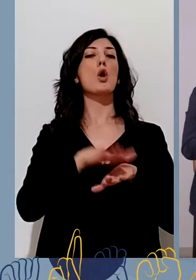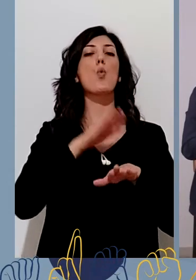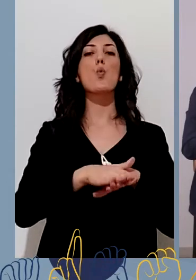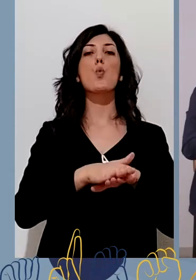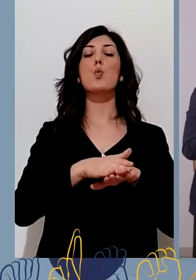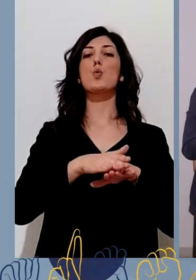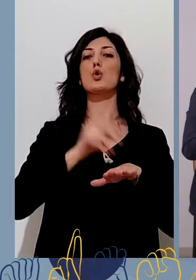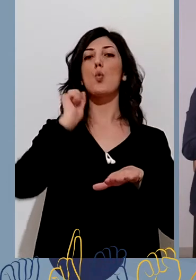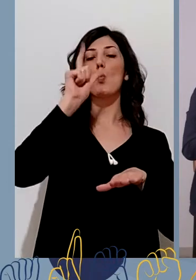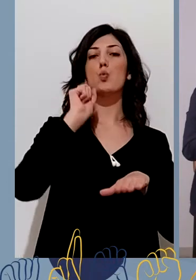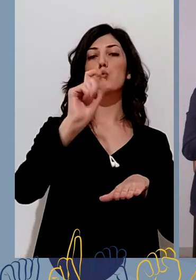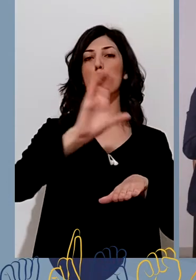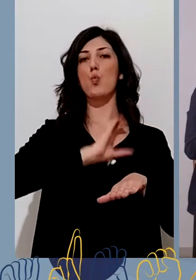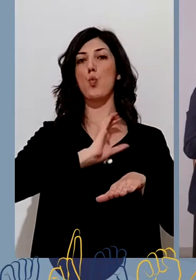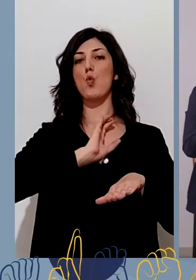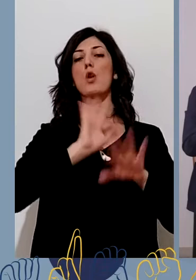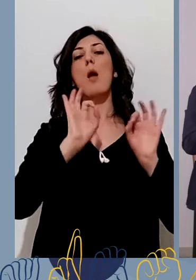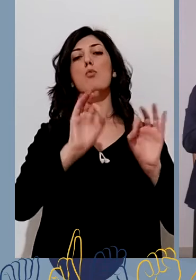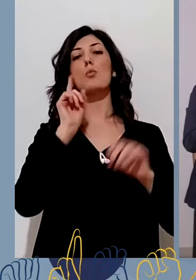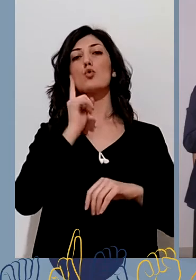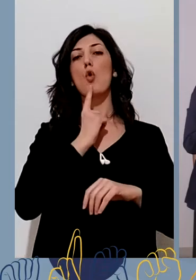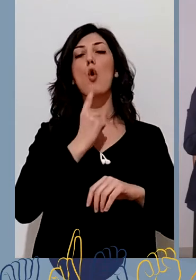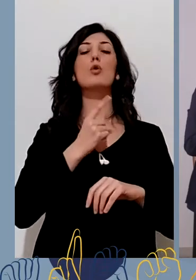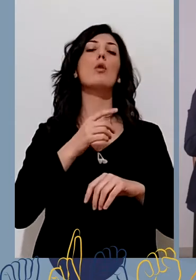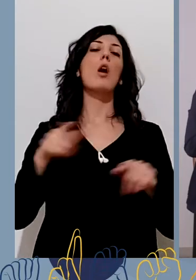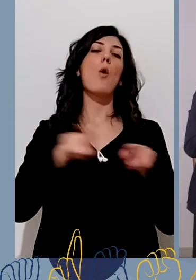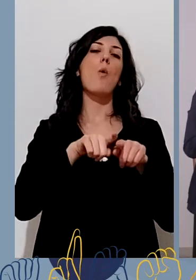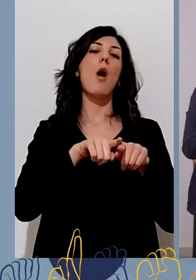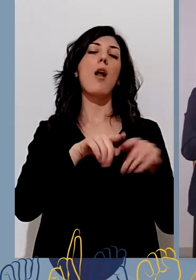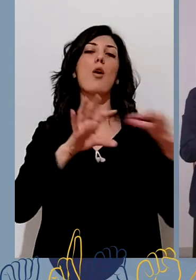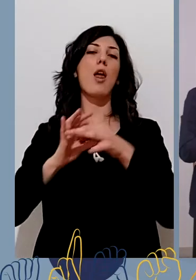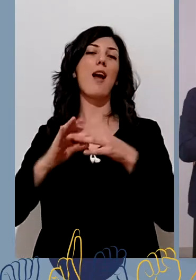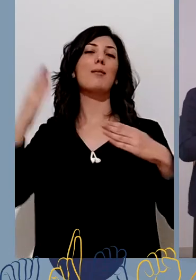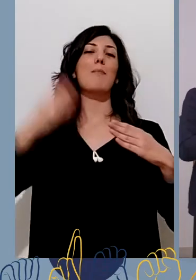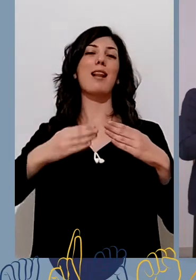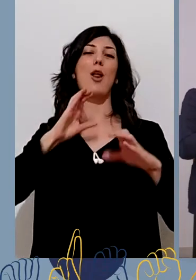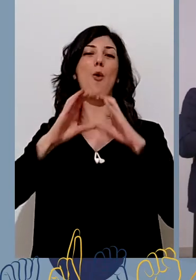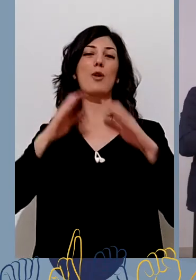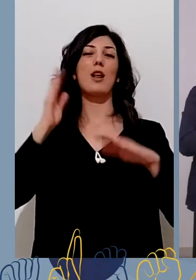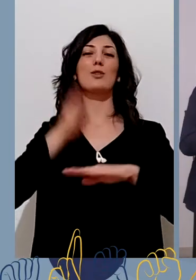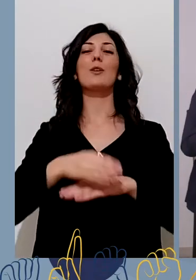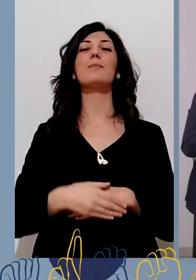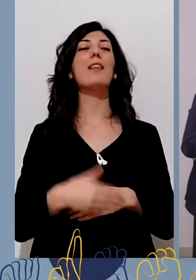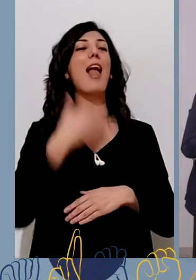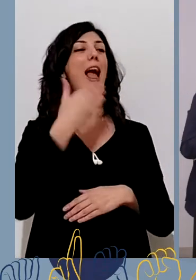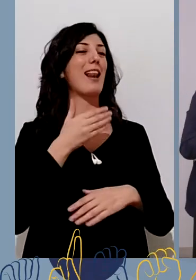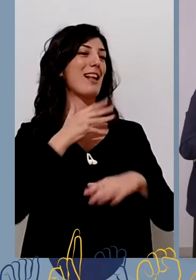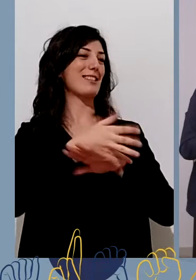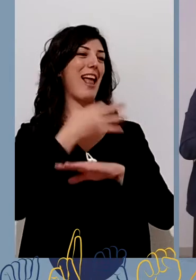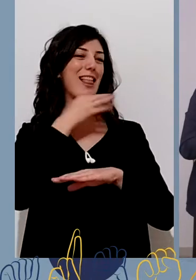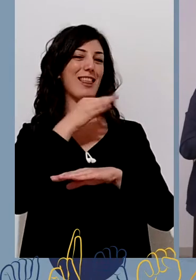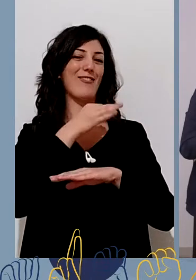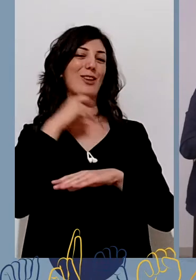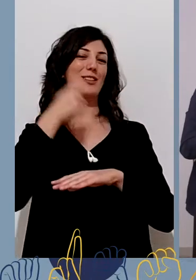quale l'abbattimento delle barriere della comunicazione. Certo, la ringrazio anche per il suo intervento, sono molto esaustivo e interessante. Ora